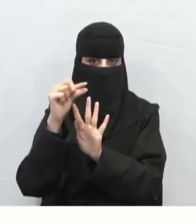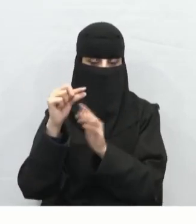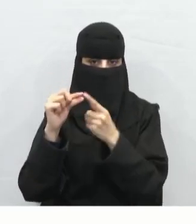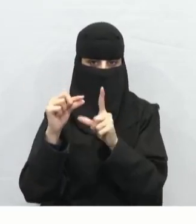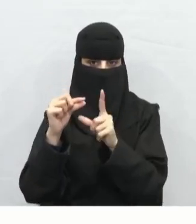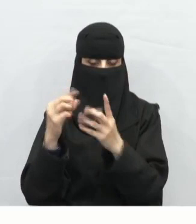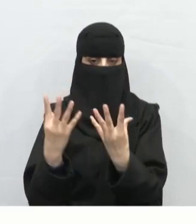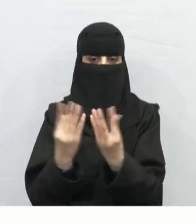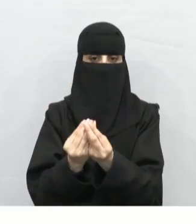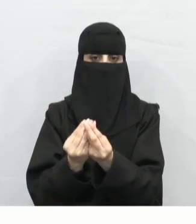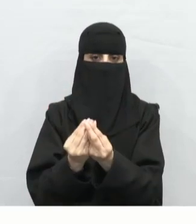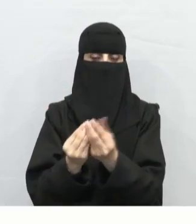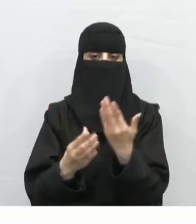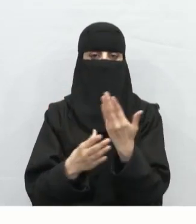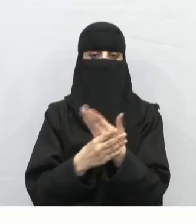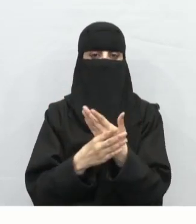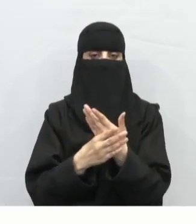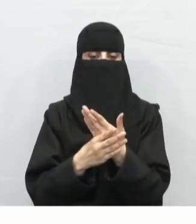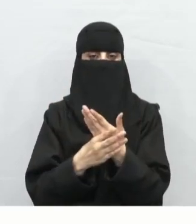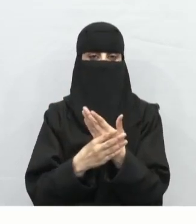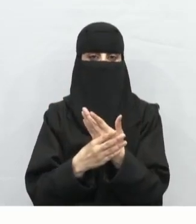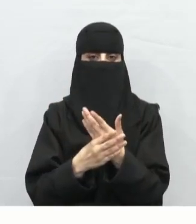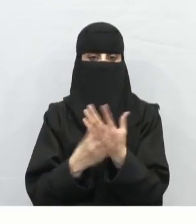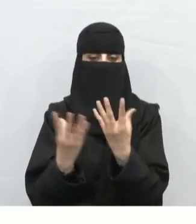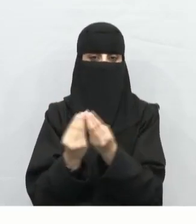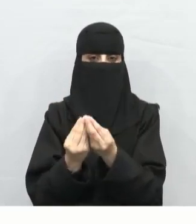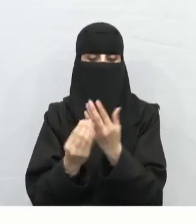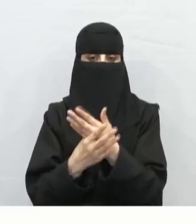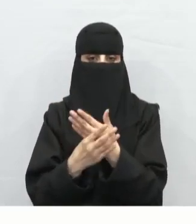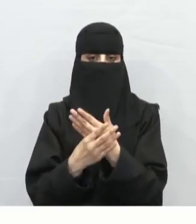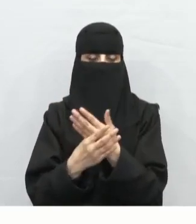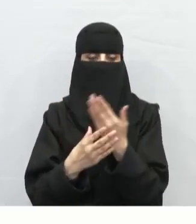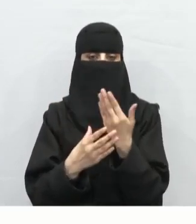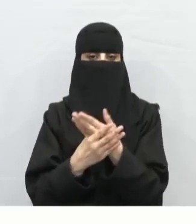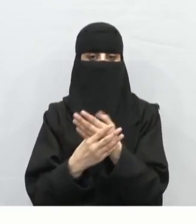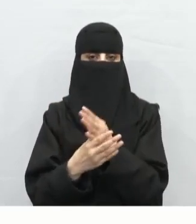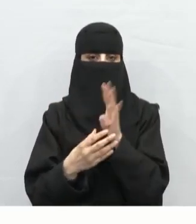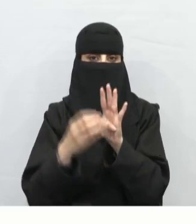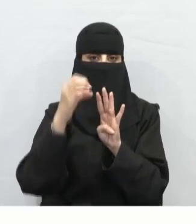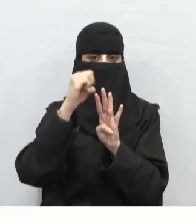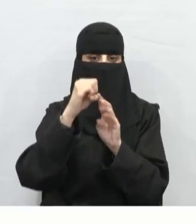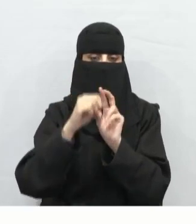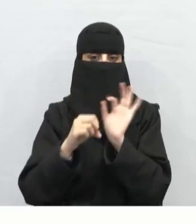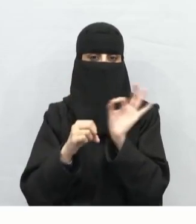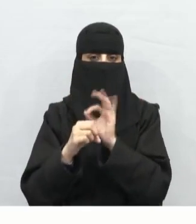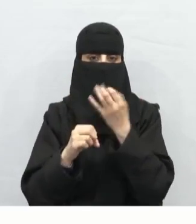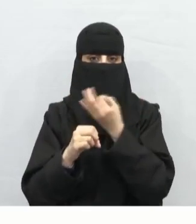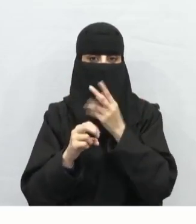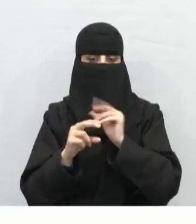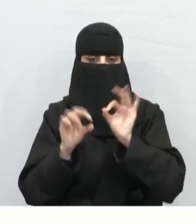الحرف شاهدوا معي الحرف الكاء لا نستطيع ان ننطق هذا الحرف الساكن